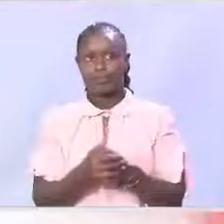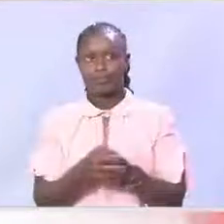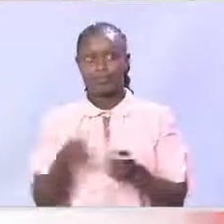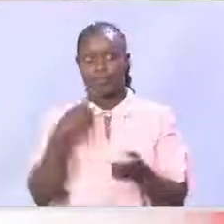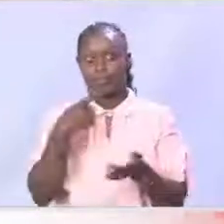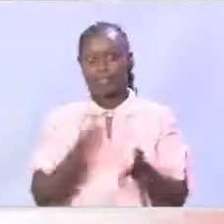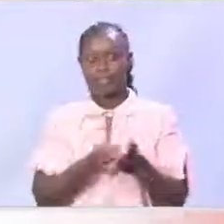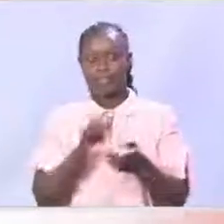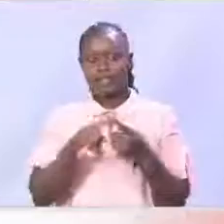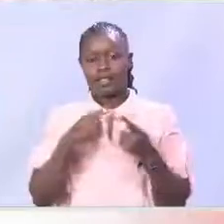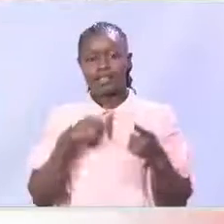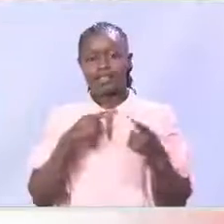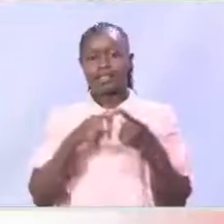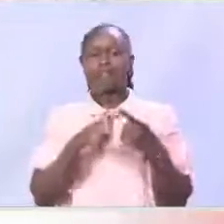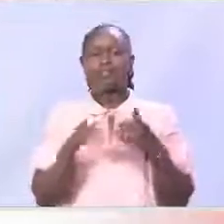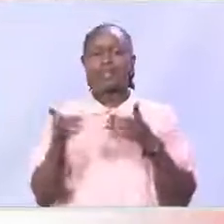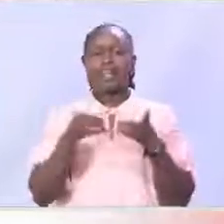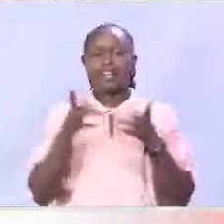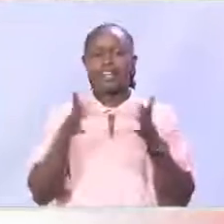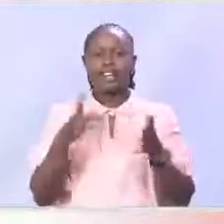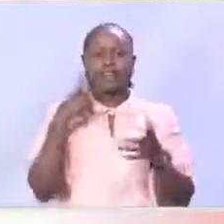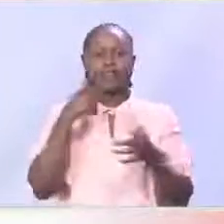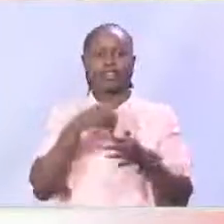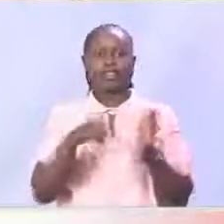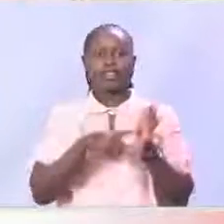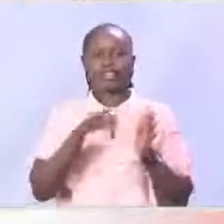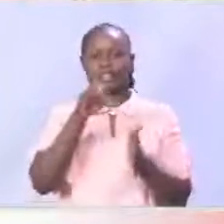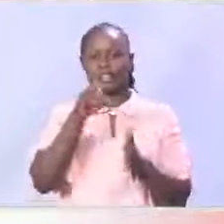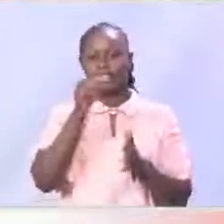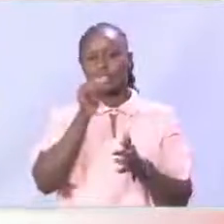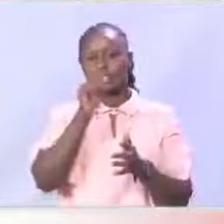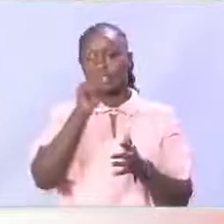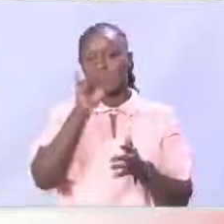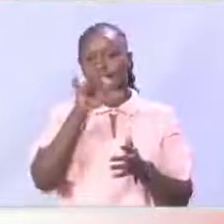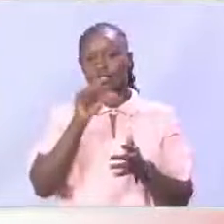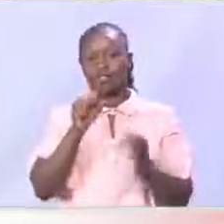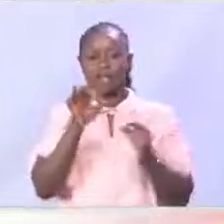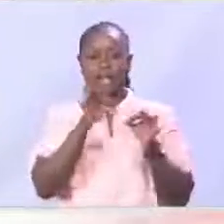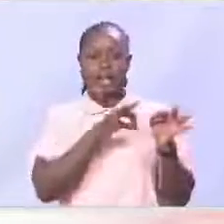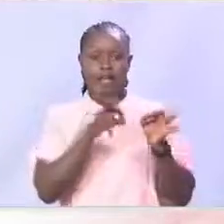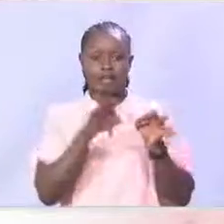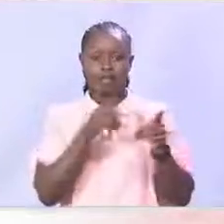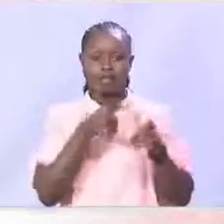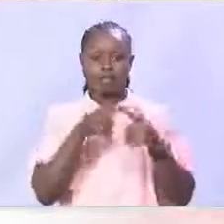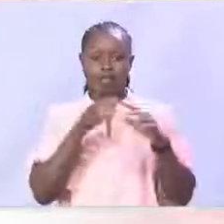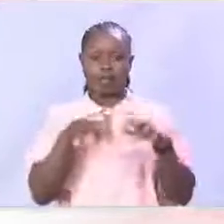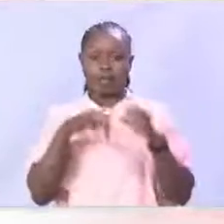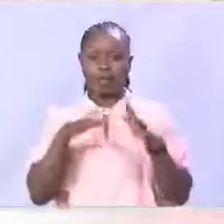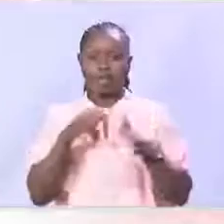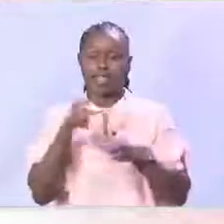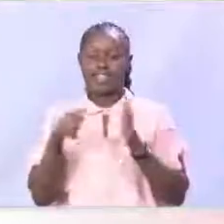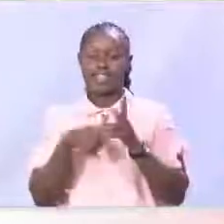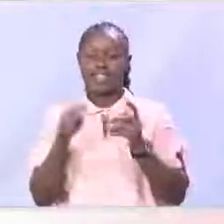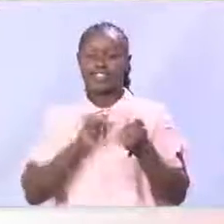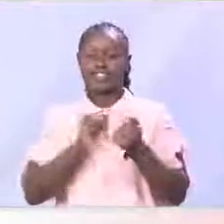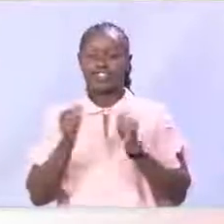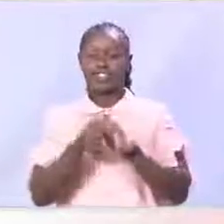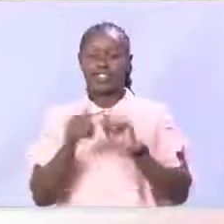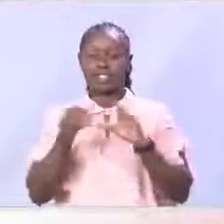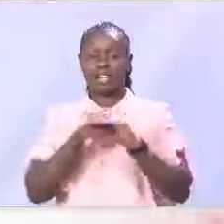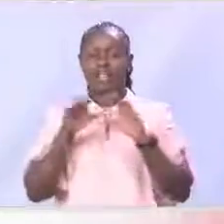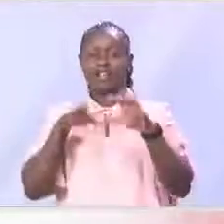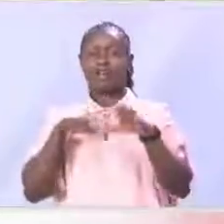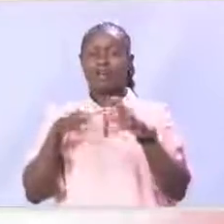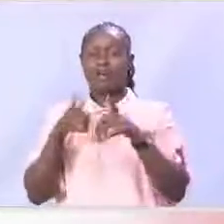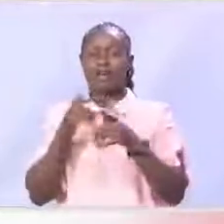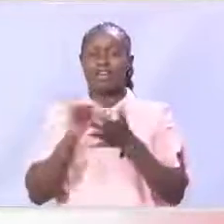Mjumbe wa kamati ya kilimo, mifugo na uvuvi Davis Mwangoma aliohakikishia wakulima kuwa mabadiliko haya katika sekta ya kilimo yenye